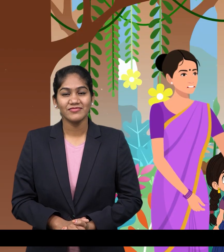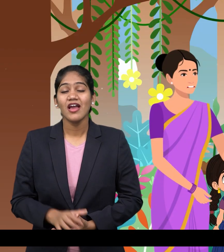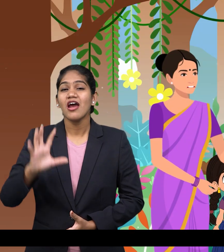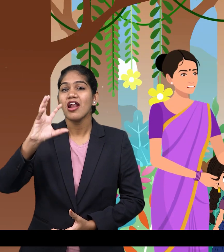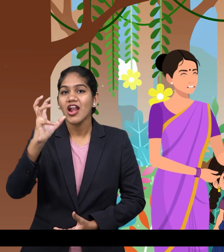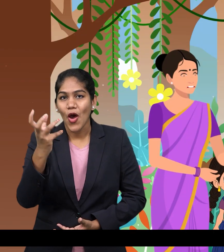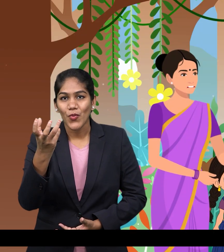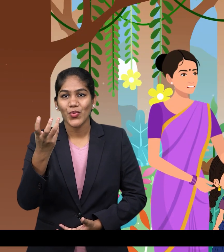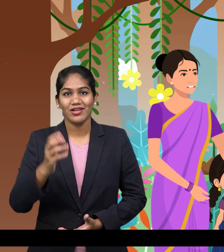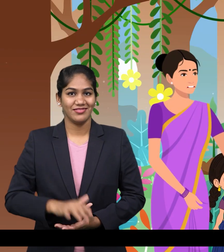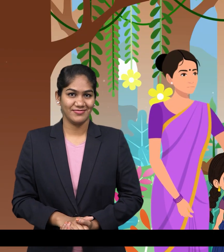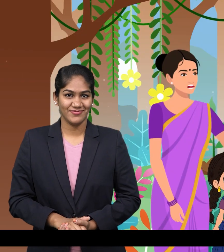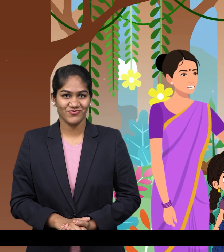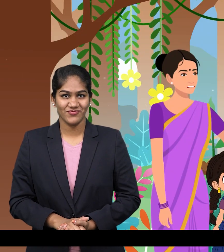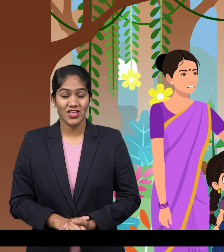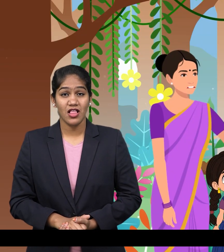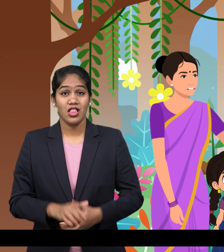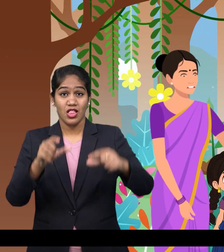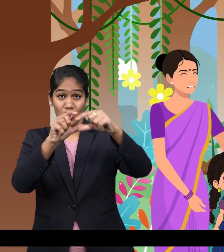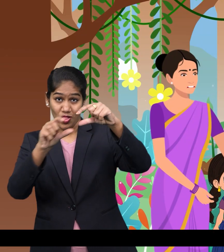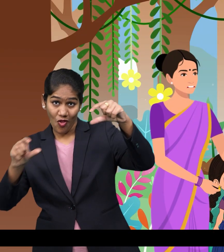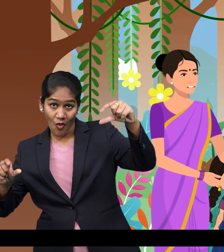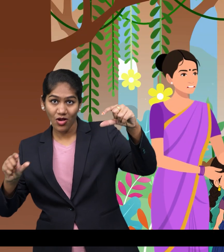గుండ్రని, పొడవు,